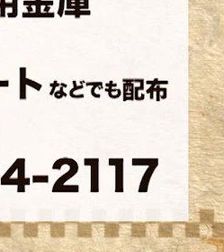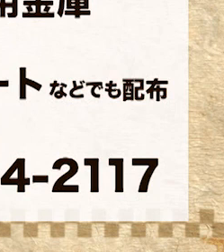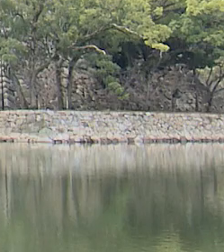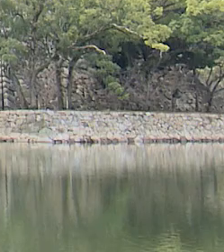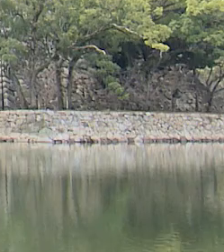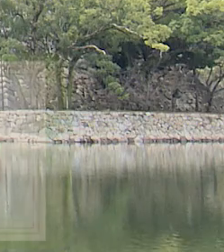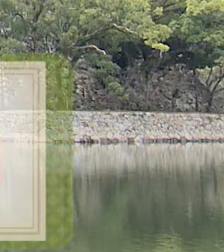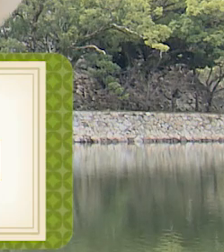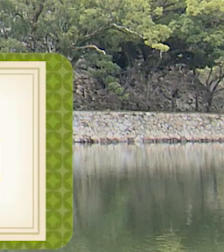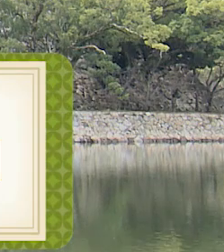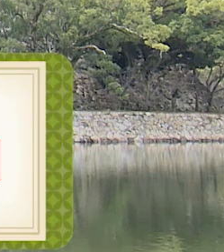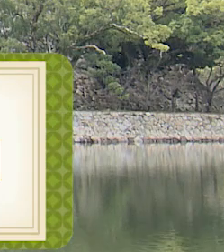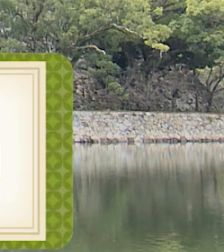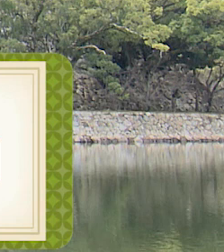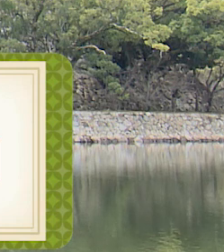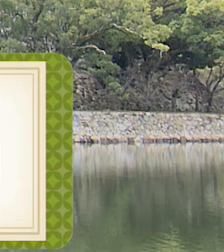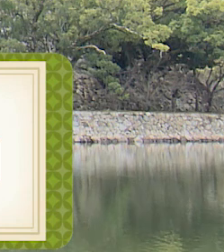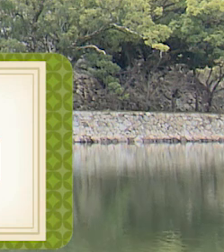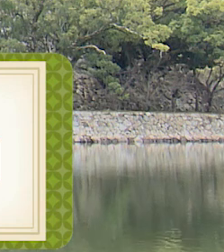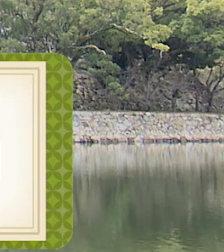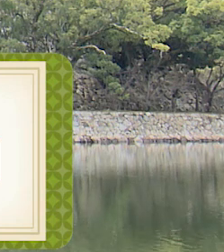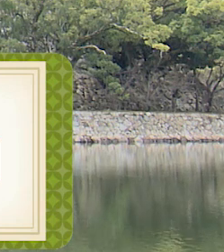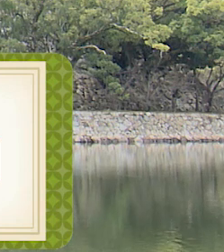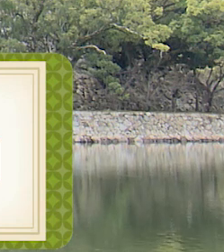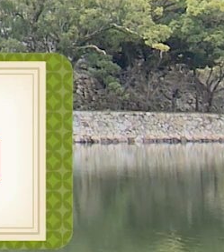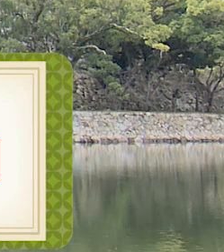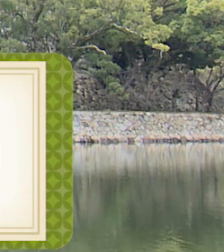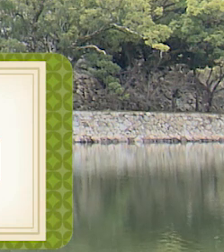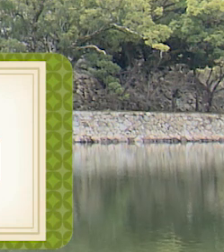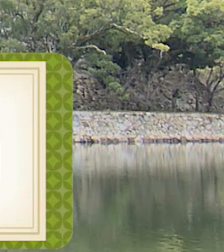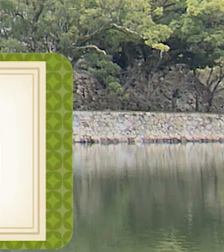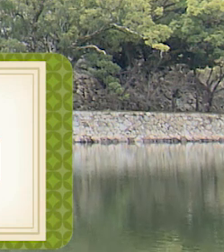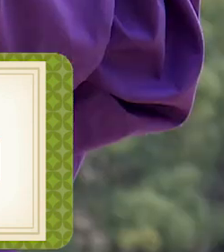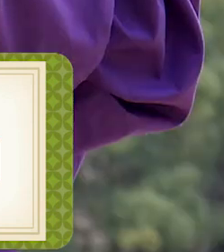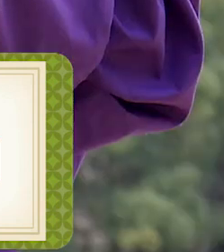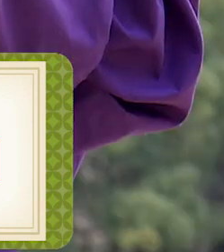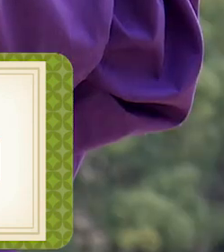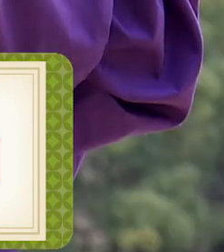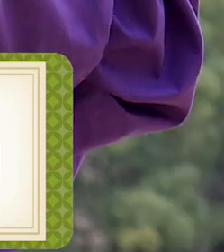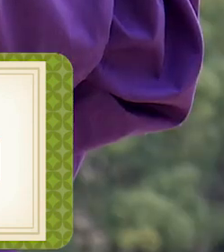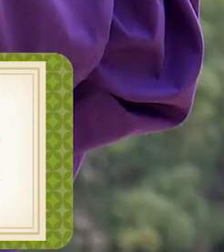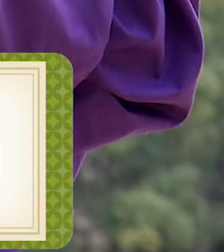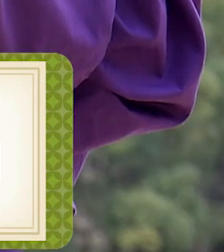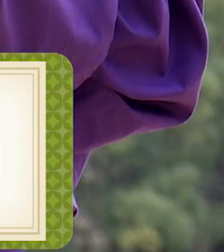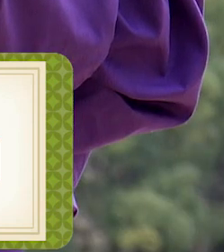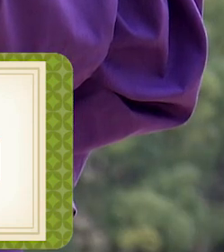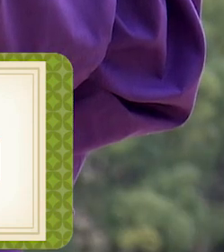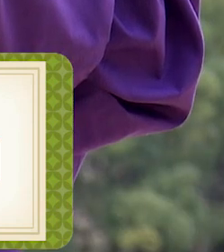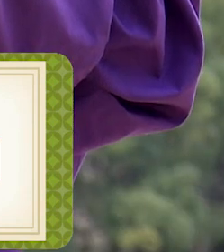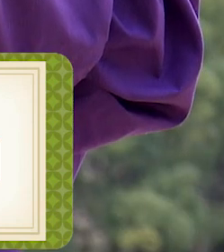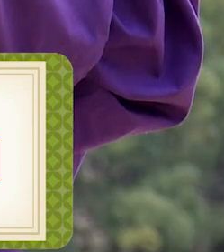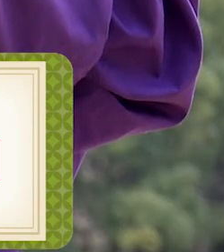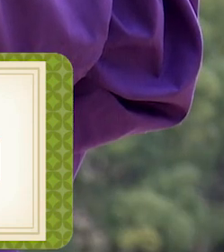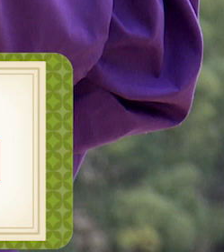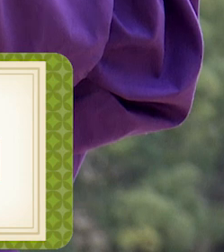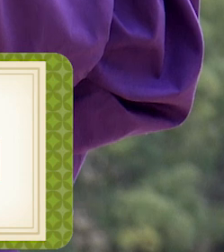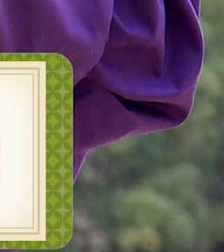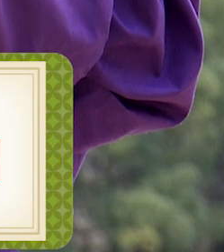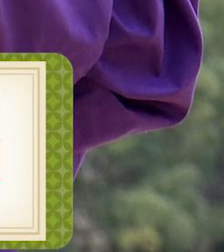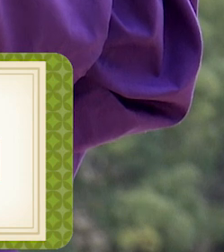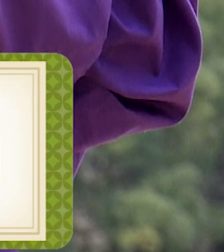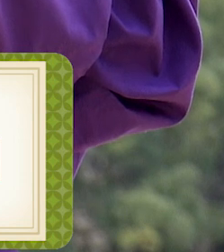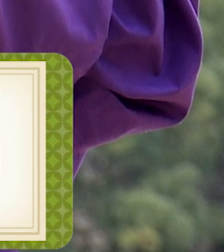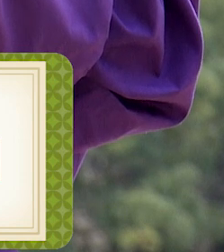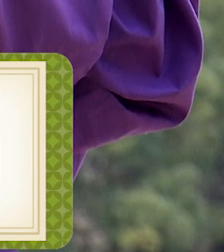。 月間プレゼント、森助の武器サインボールをプレゼントするわ。番組ホームページから応募して